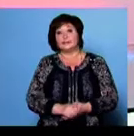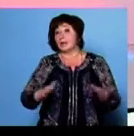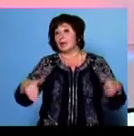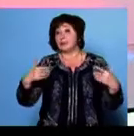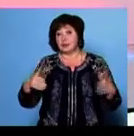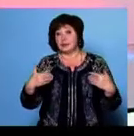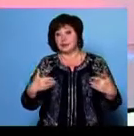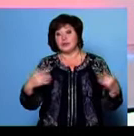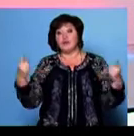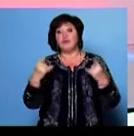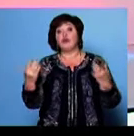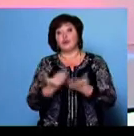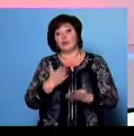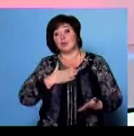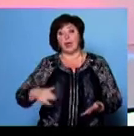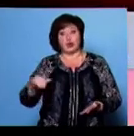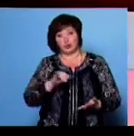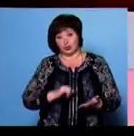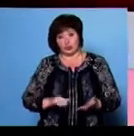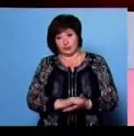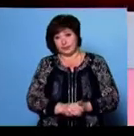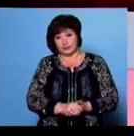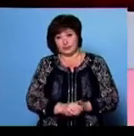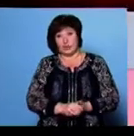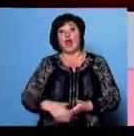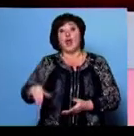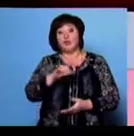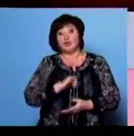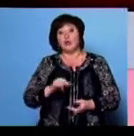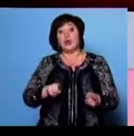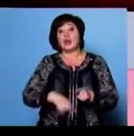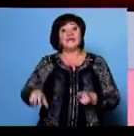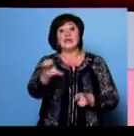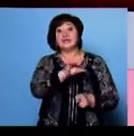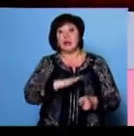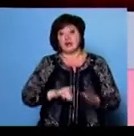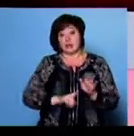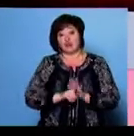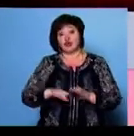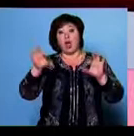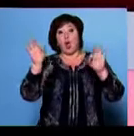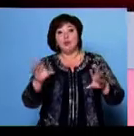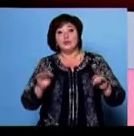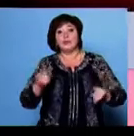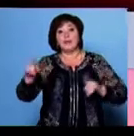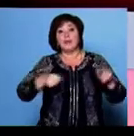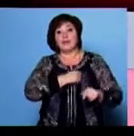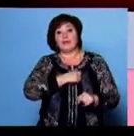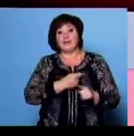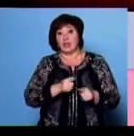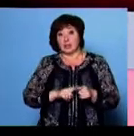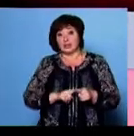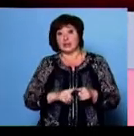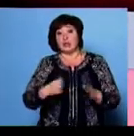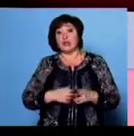Здравствуйте, в эфире новости Удмуртии, в студии Елена Керн. В Удмуртии, как и во всей стране, начался осенний призыв. На этот раз на службу